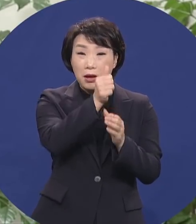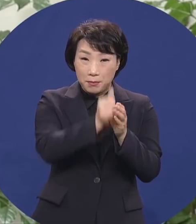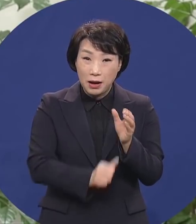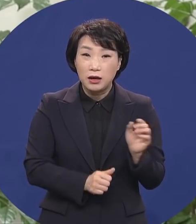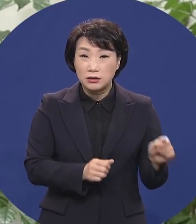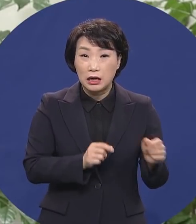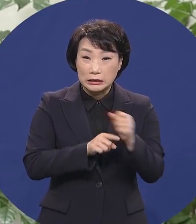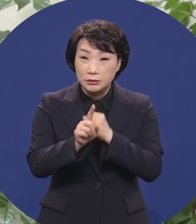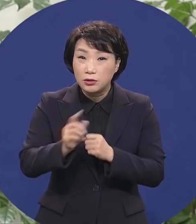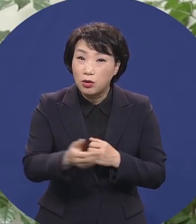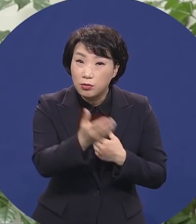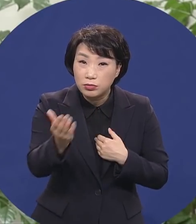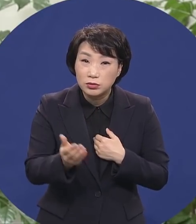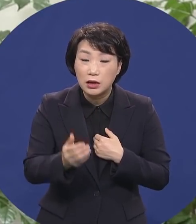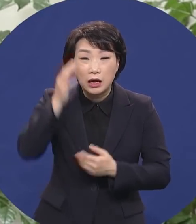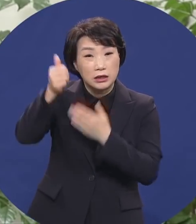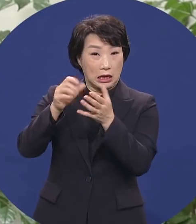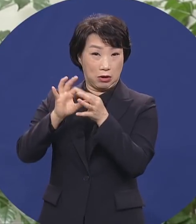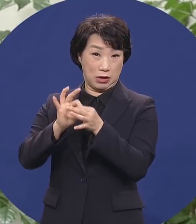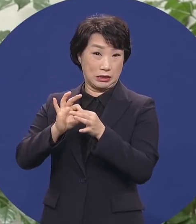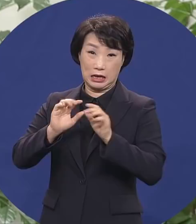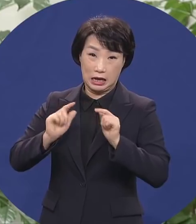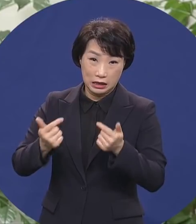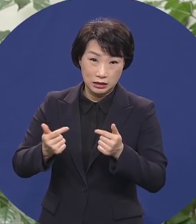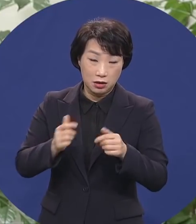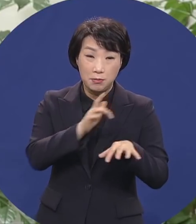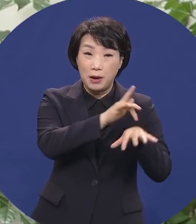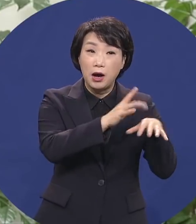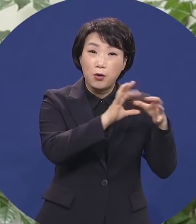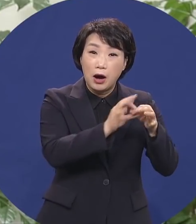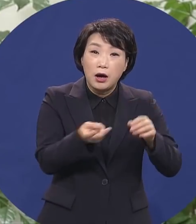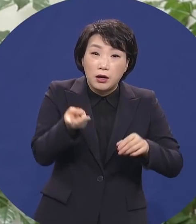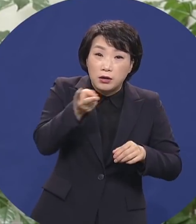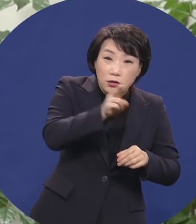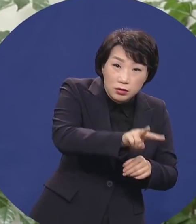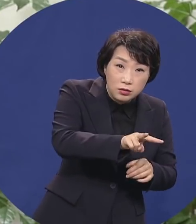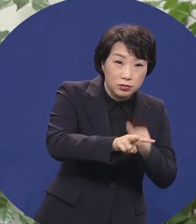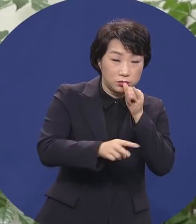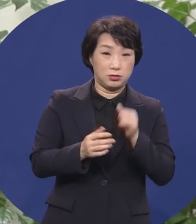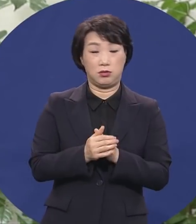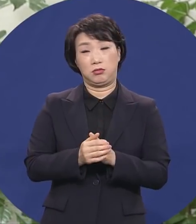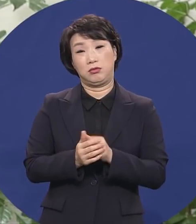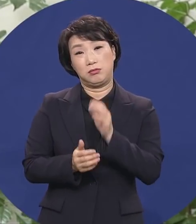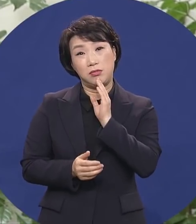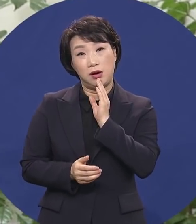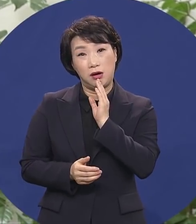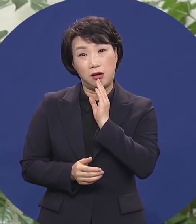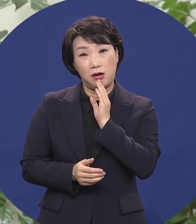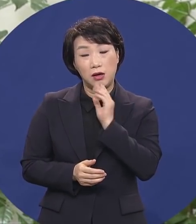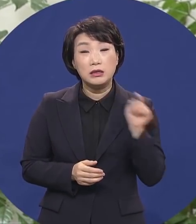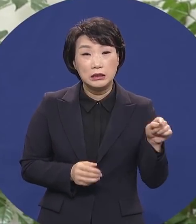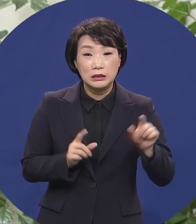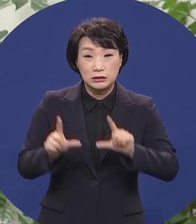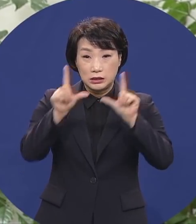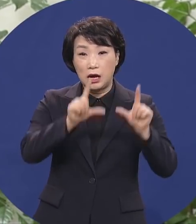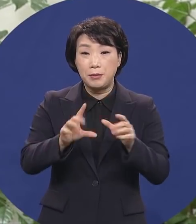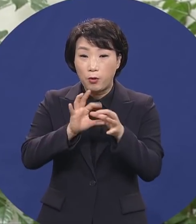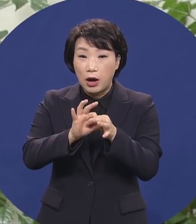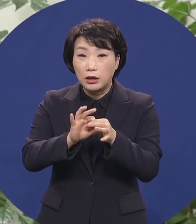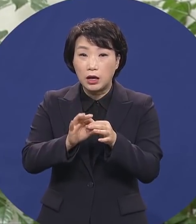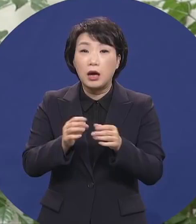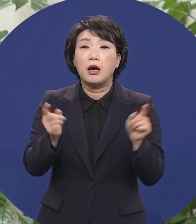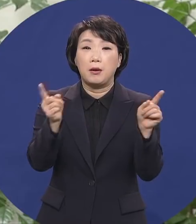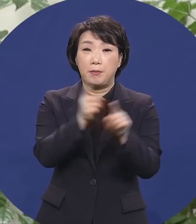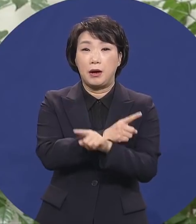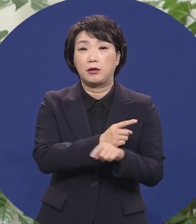말은 하나님에 속한 자가 마귀에게 속한 자로 이미 그의 삶의 소속이